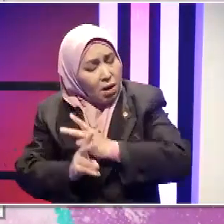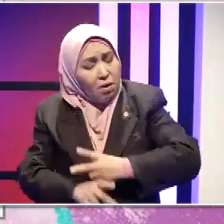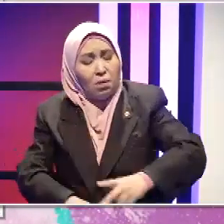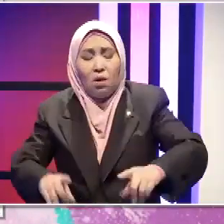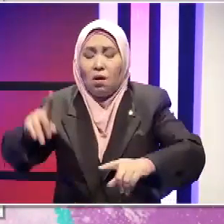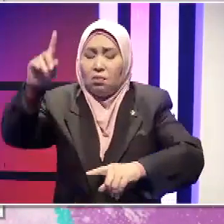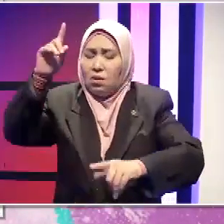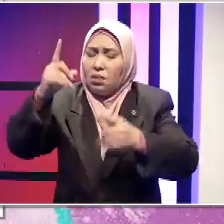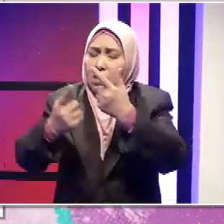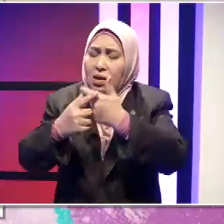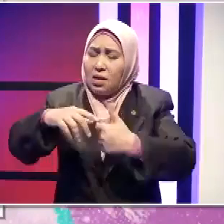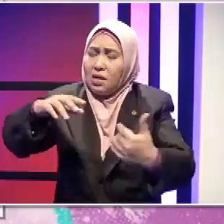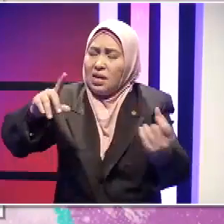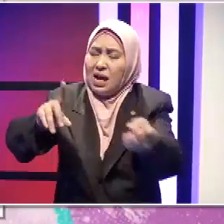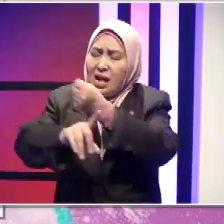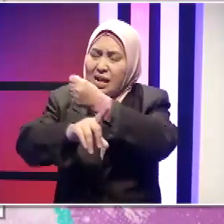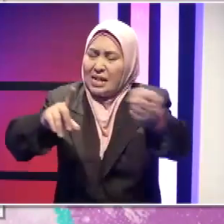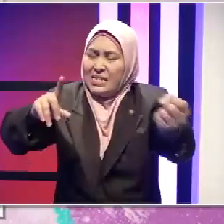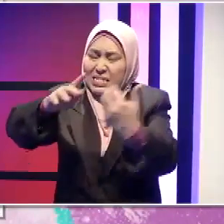madzahib yib